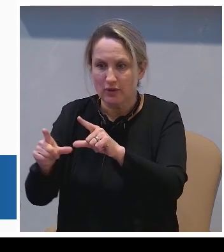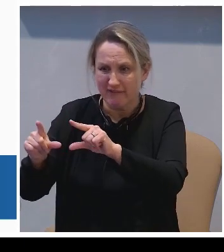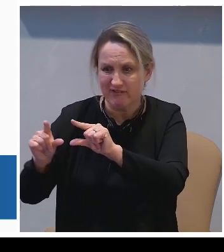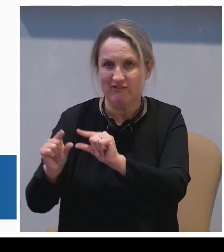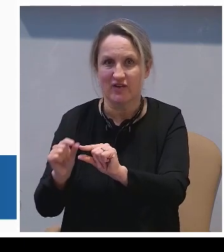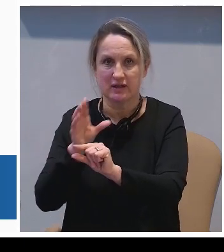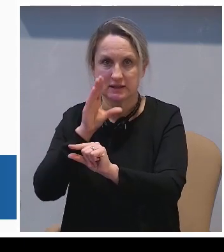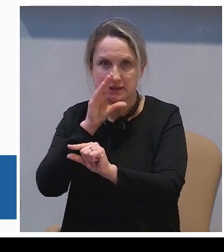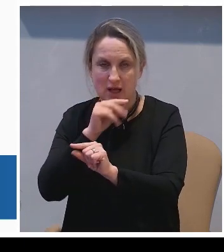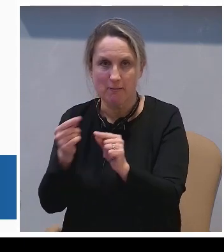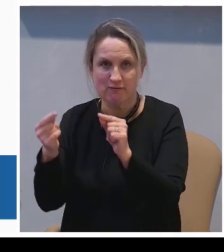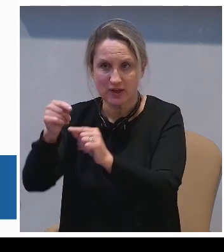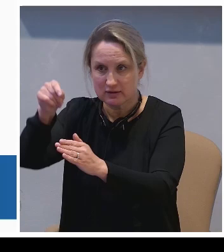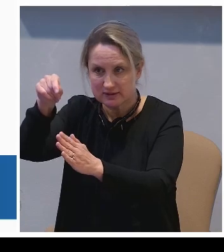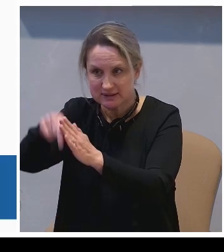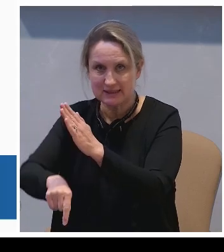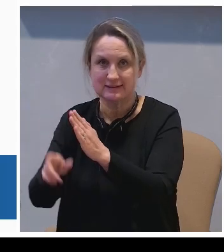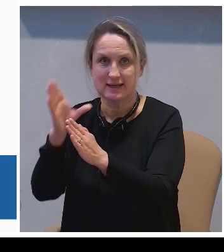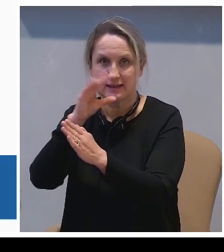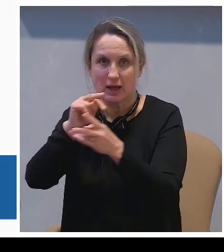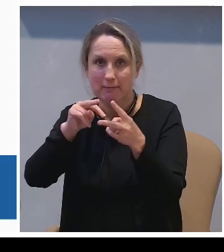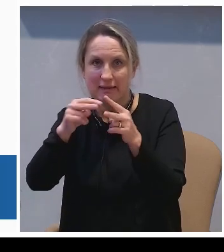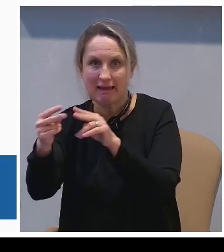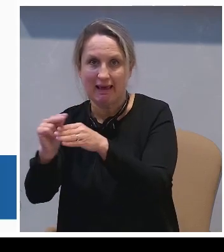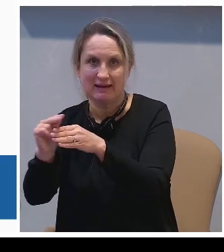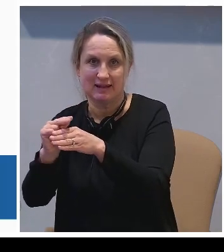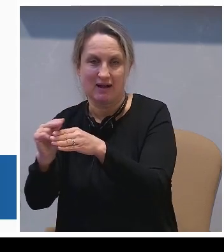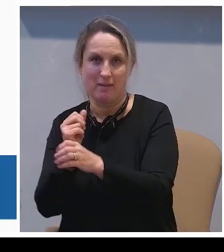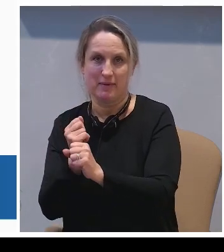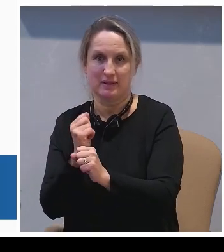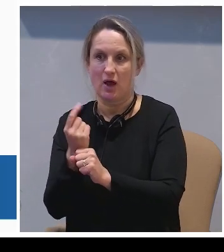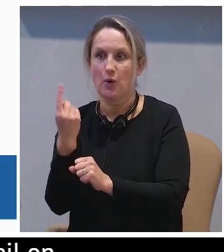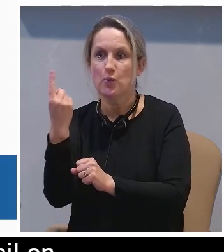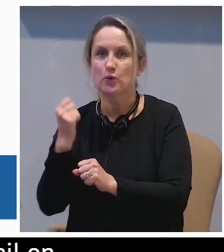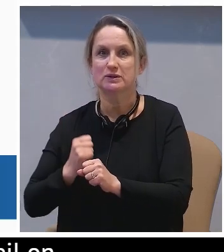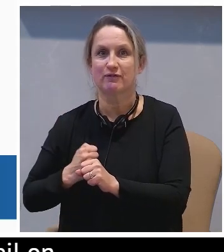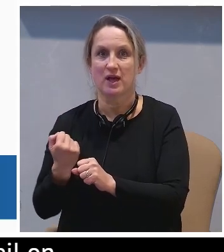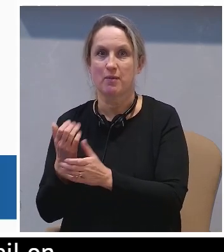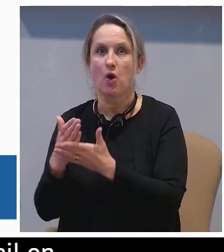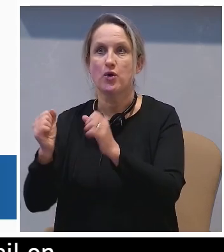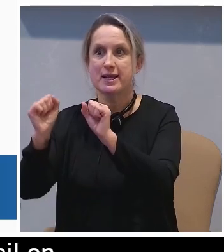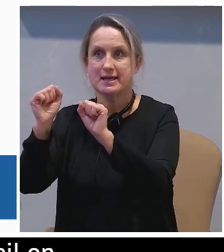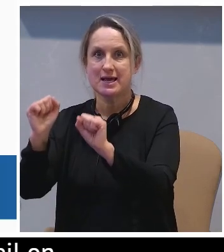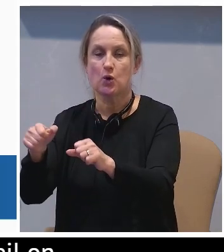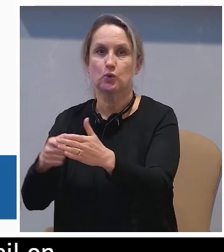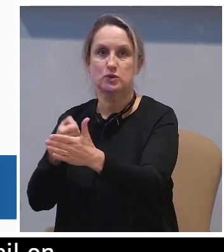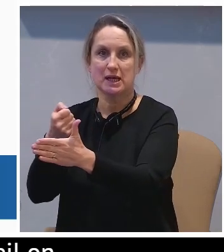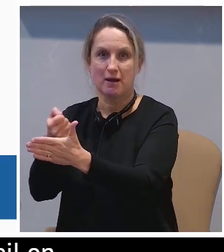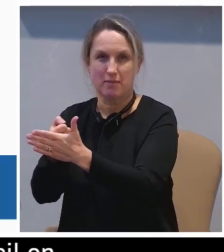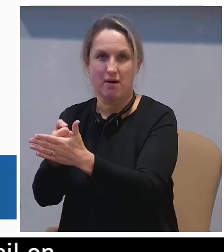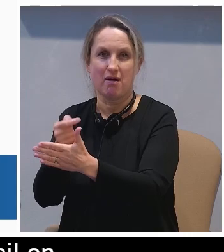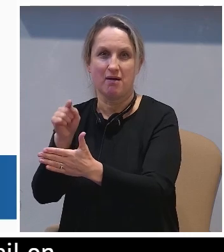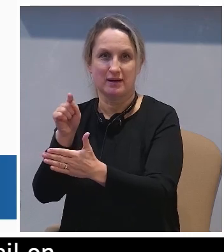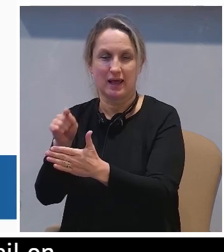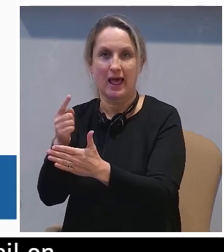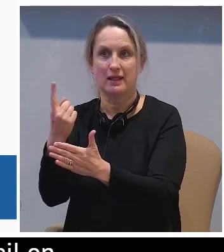dystrophins. sellele 3 companies are nii-öelda working with sellesse staadiumisse, et micro and FDA mini on selle heaks kiitnud ja dystrophins, riskid, and one of them ma